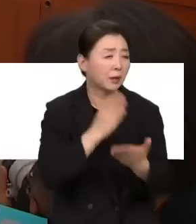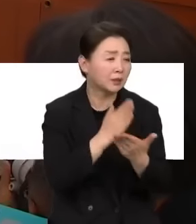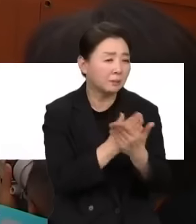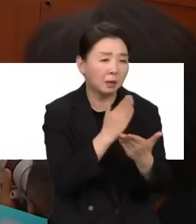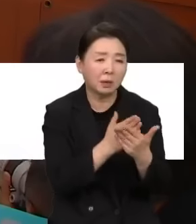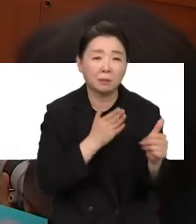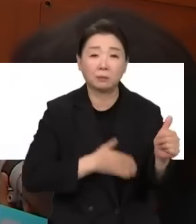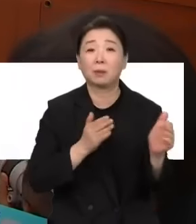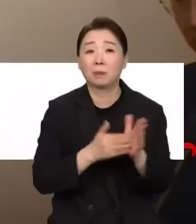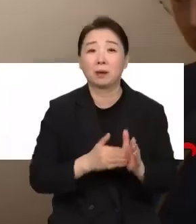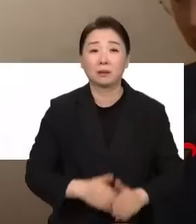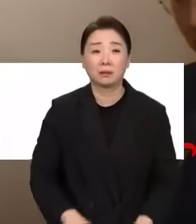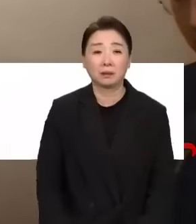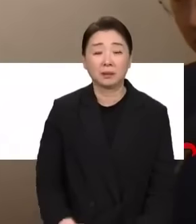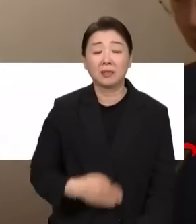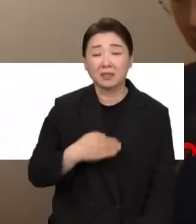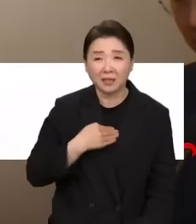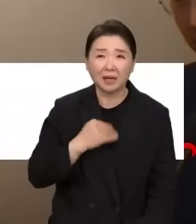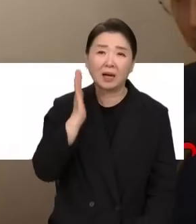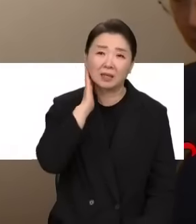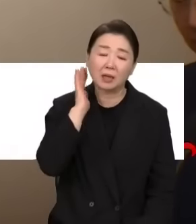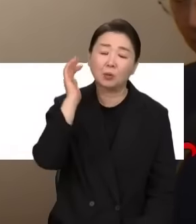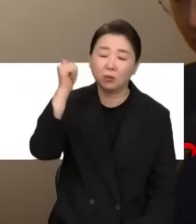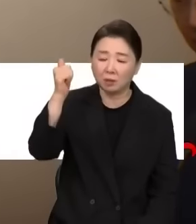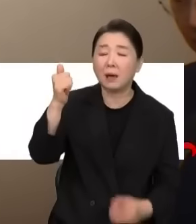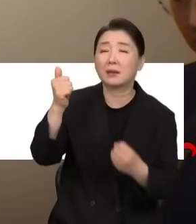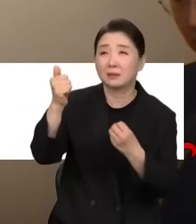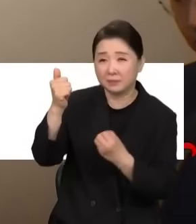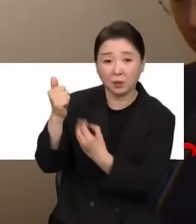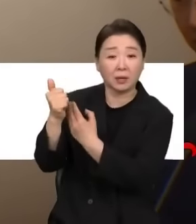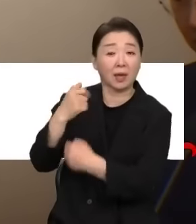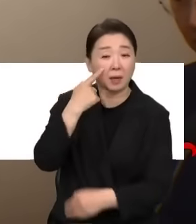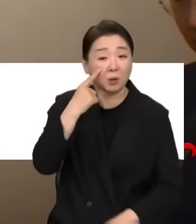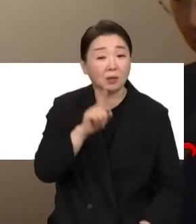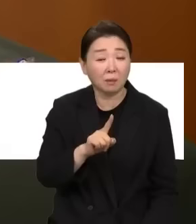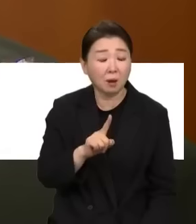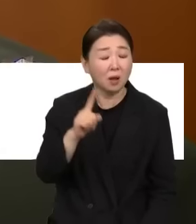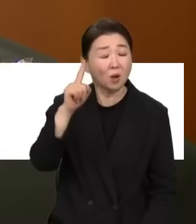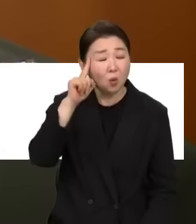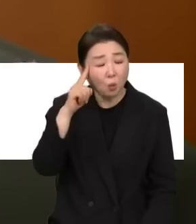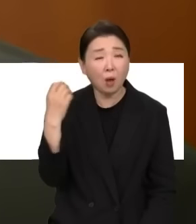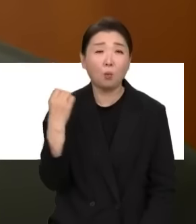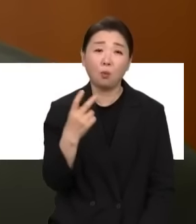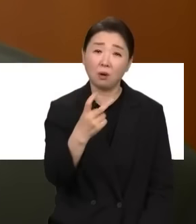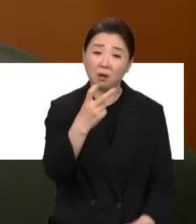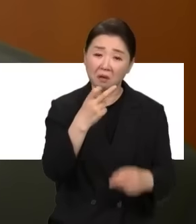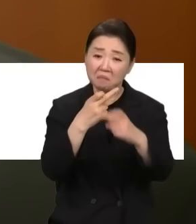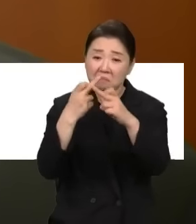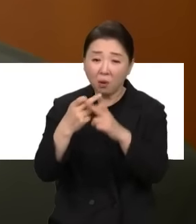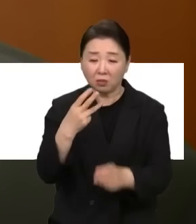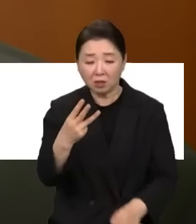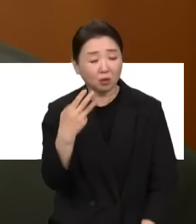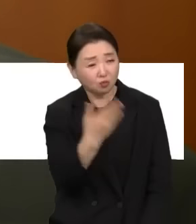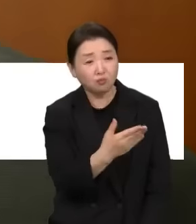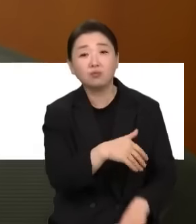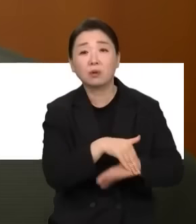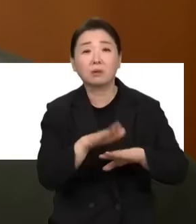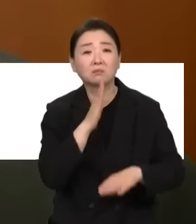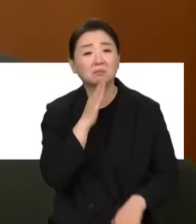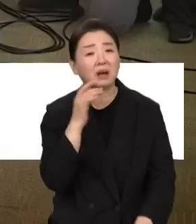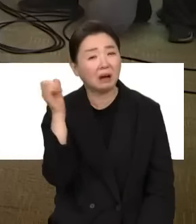마라. 내가 VIP한테 얘기를 하겠다. 원래 그거 별 3개 달아주려고 했던 거잖아.